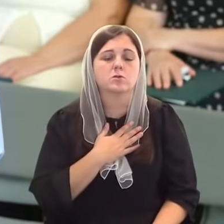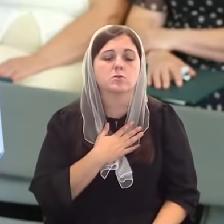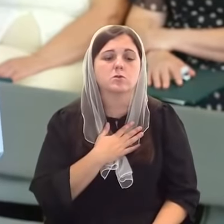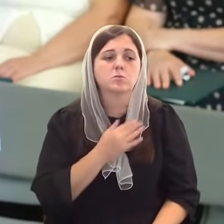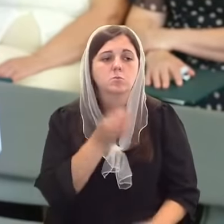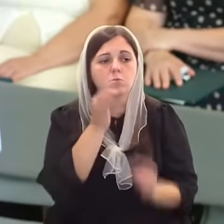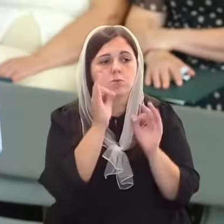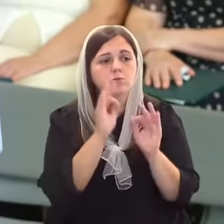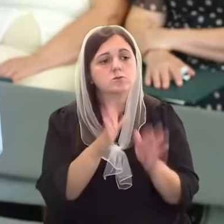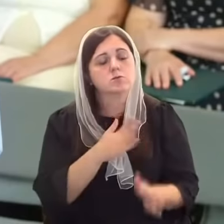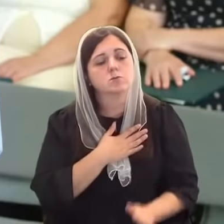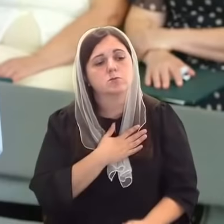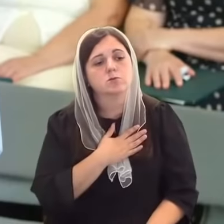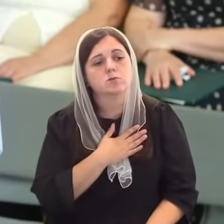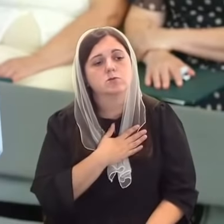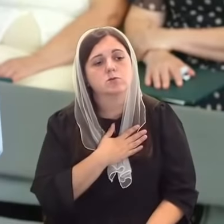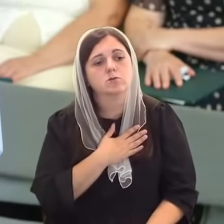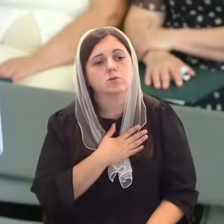Прости меня, пожалуйста.